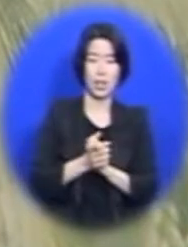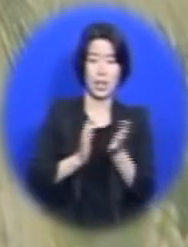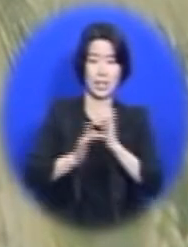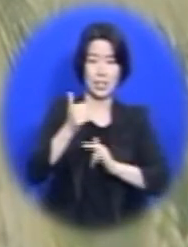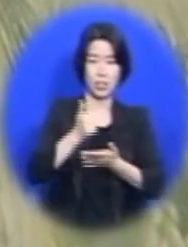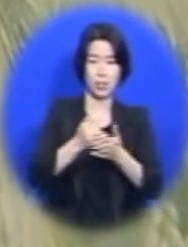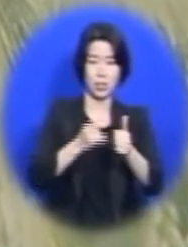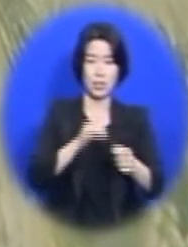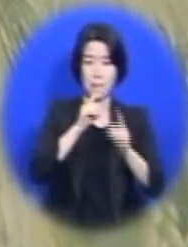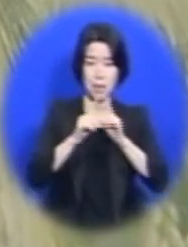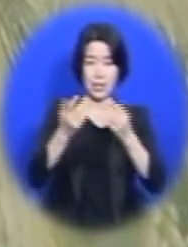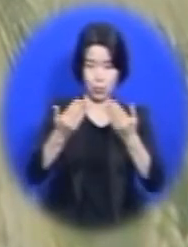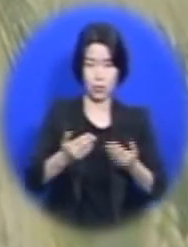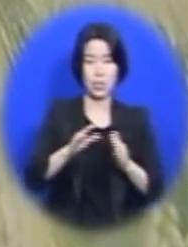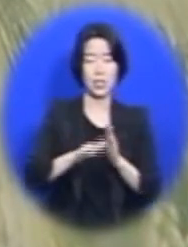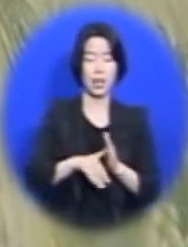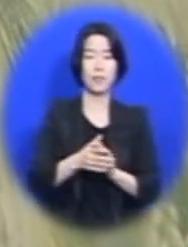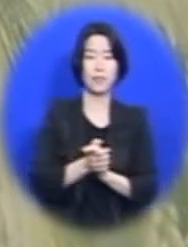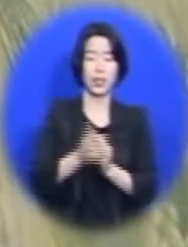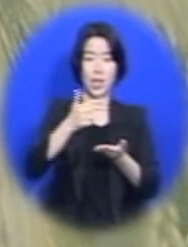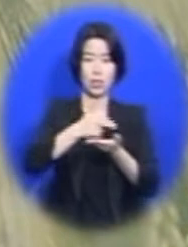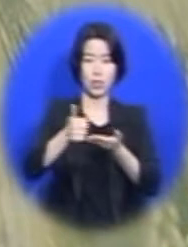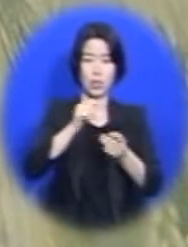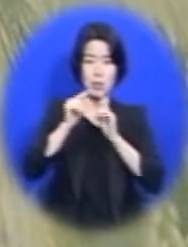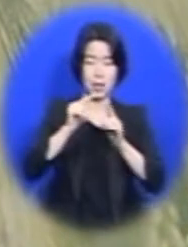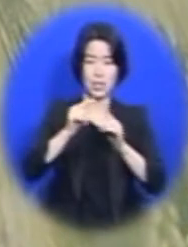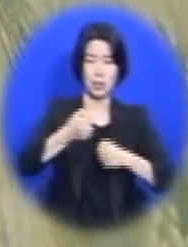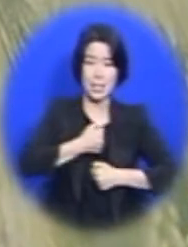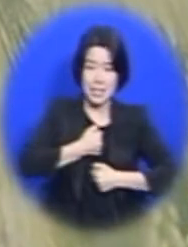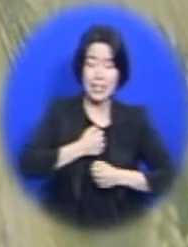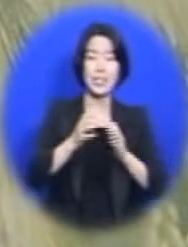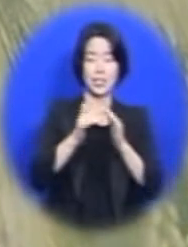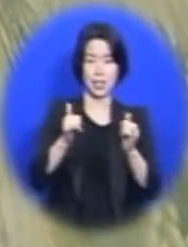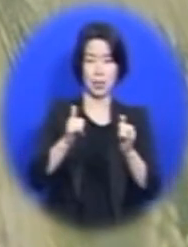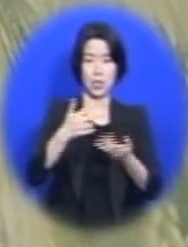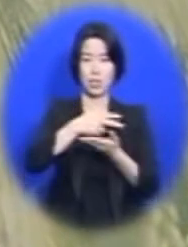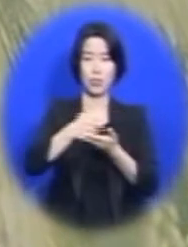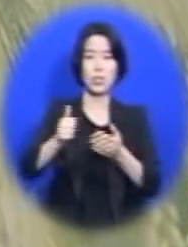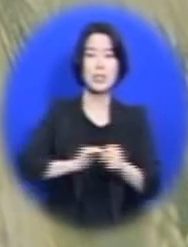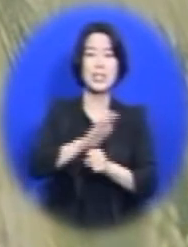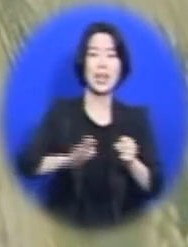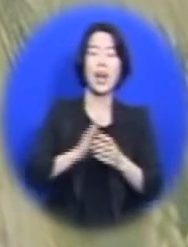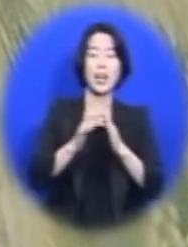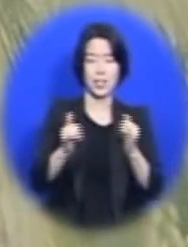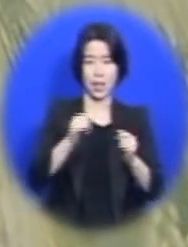예수님께서 말씀하시기를 주님의 말씀을 지키는 자가 주님을 사랑하는 자라고